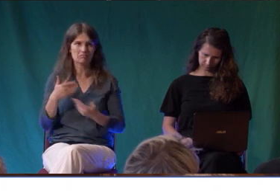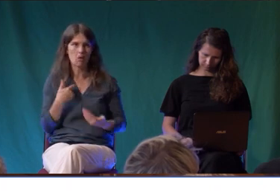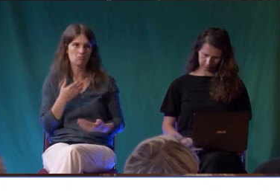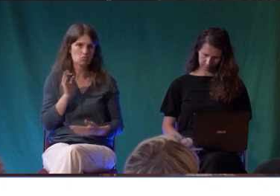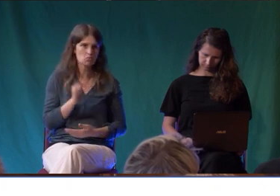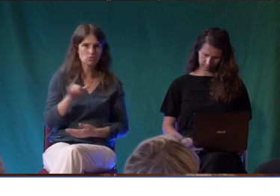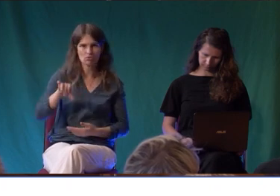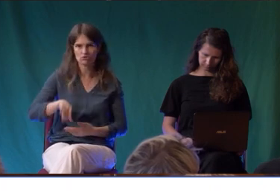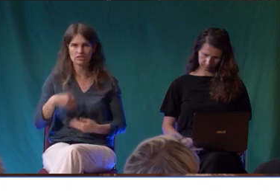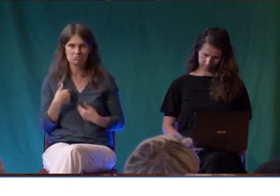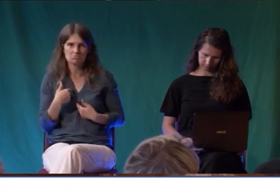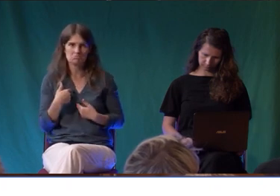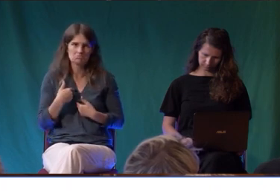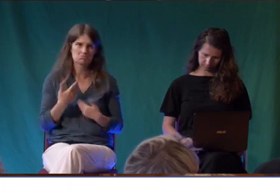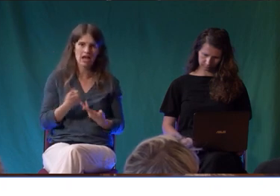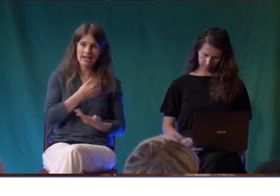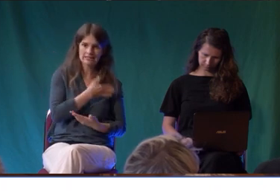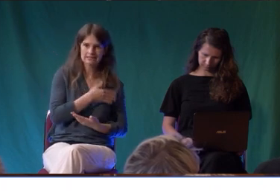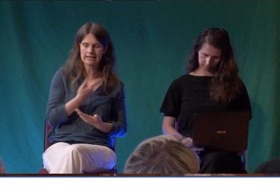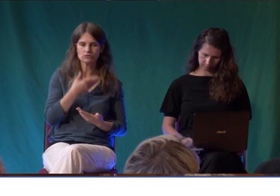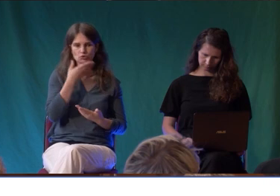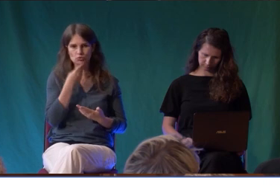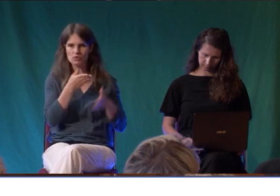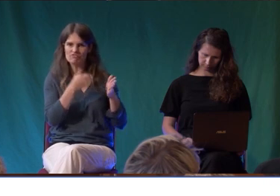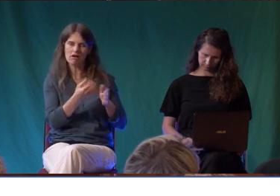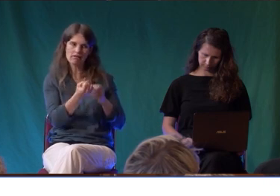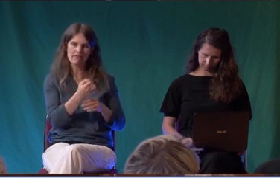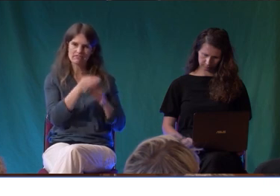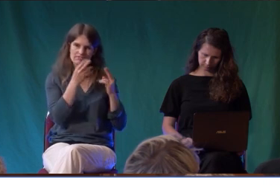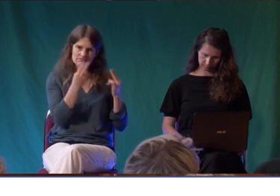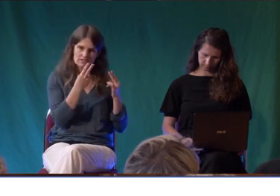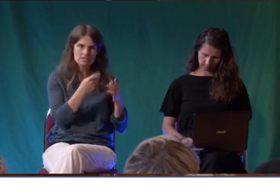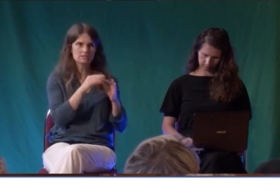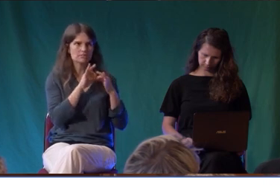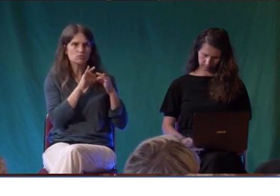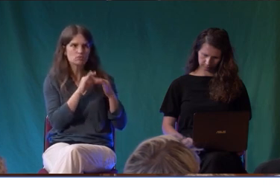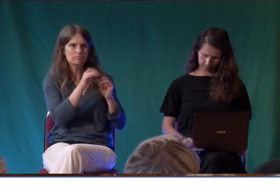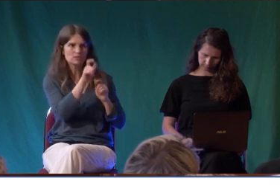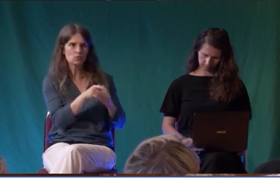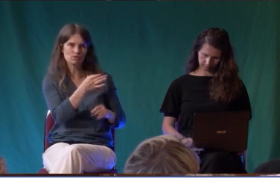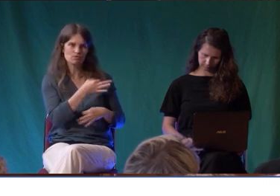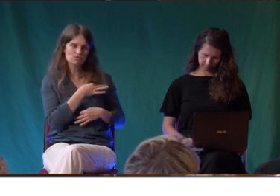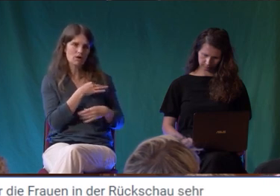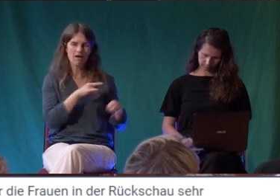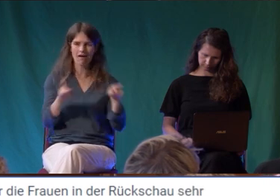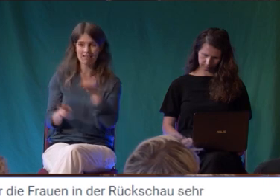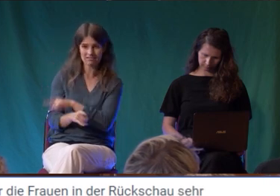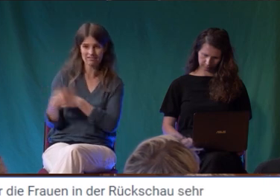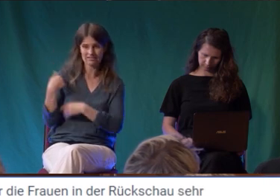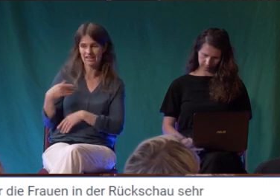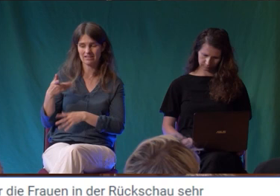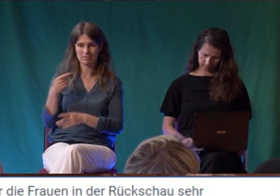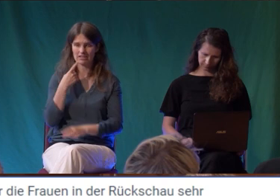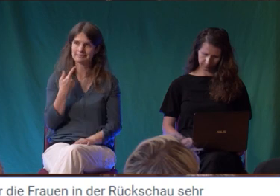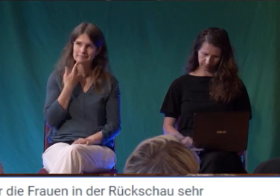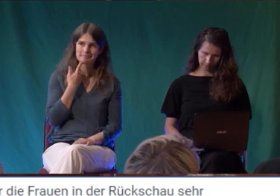ob sie es gut finden oder nicht auf der einen Seite waren die Fachkräfte wichtig und es war eine wichtige Bezugsperson und auf der anderen Seite haben